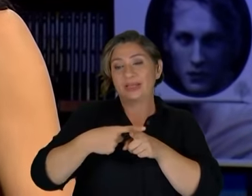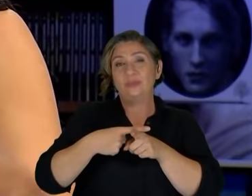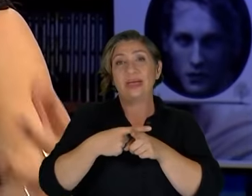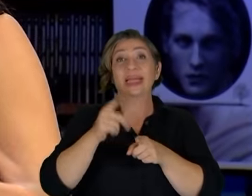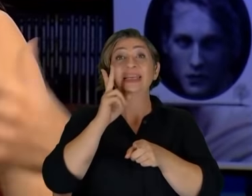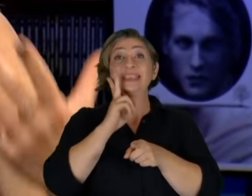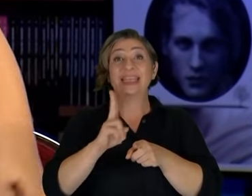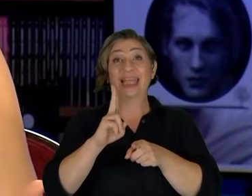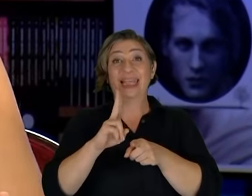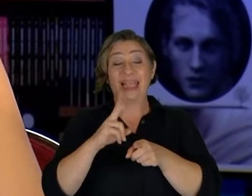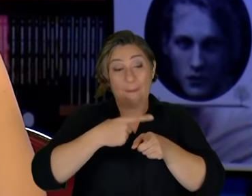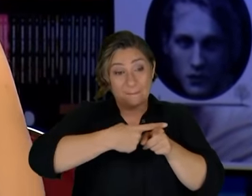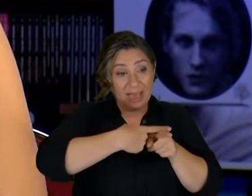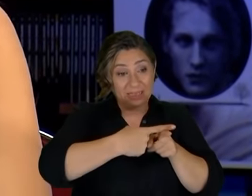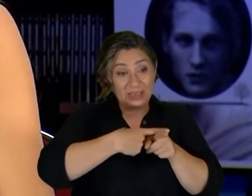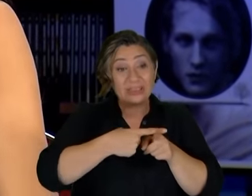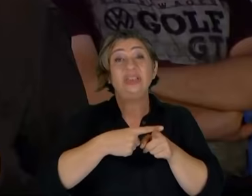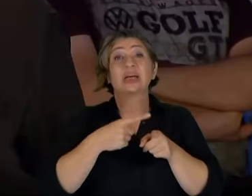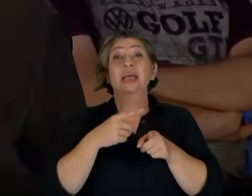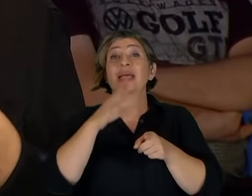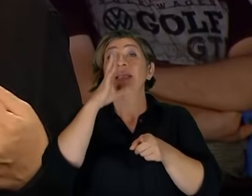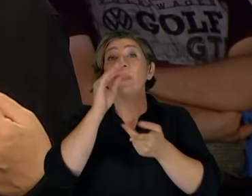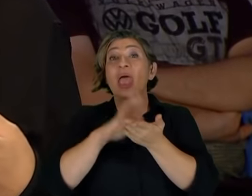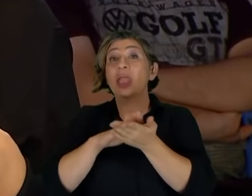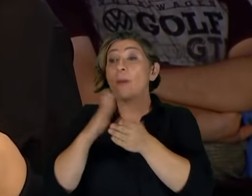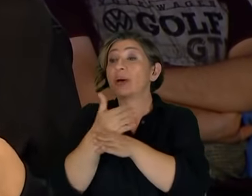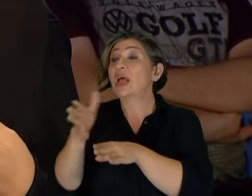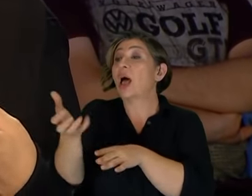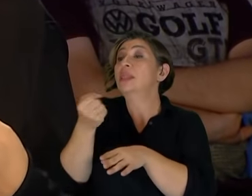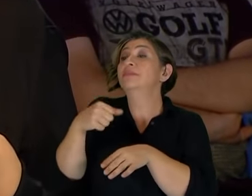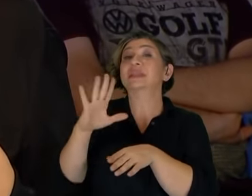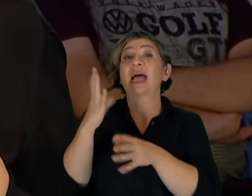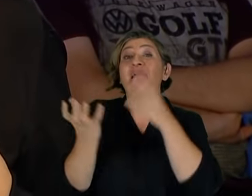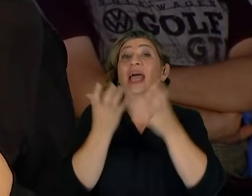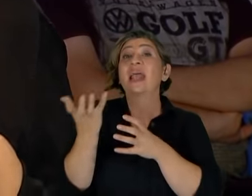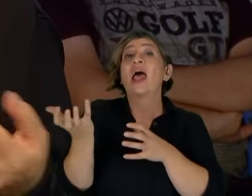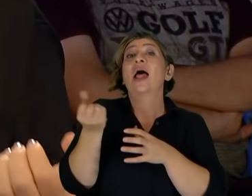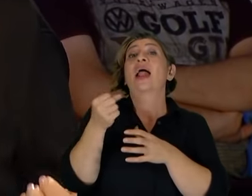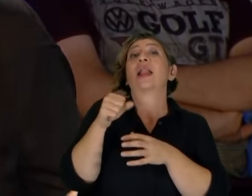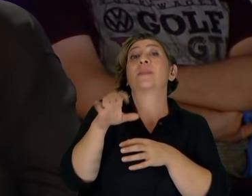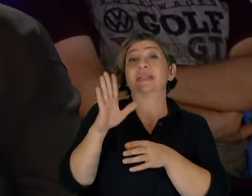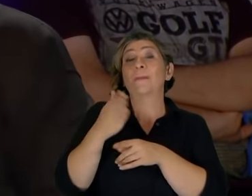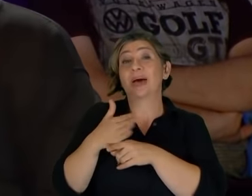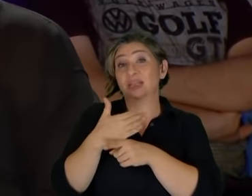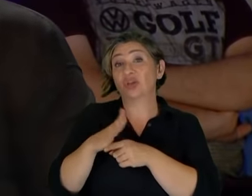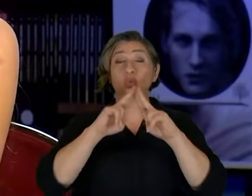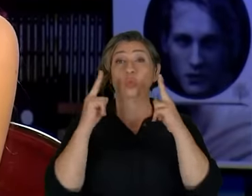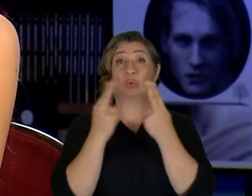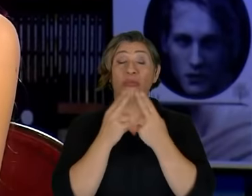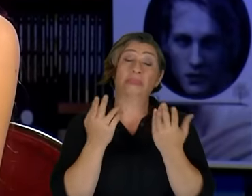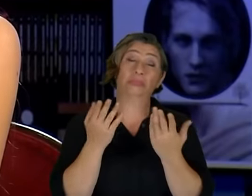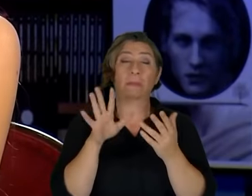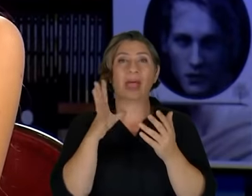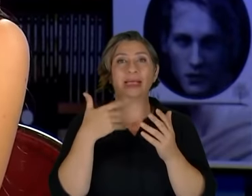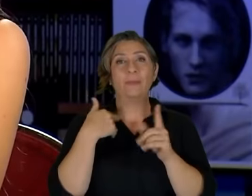Yani zenginliği paylaştıkça kimsenin elindeki malını almadan, kaynağını almadan genç, paylaşarak. Belki ben yani